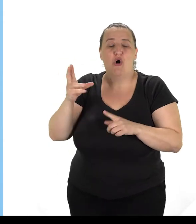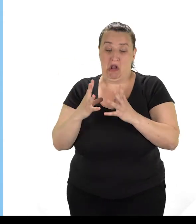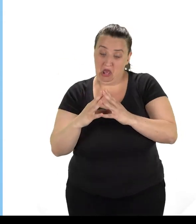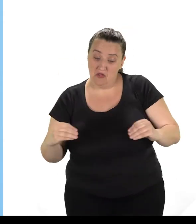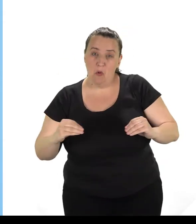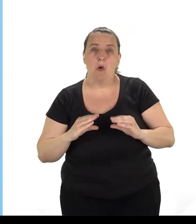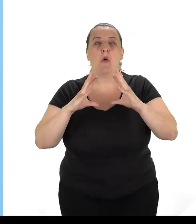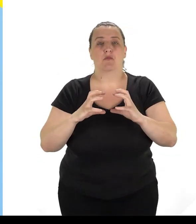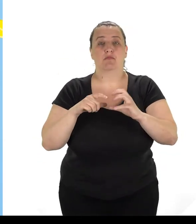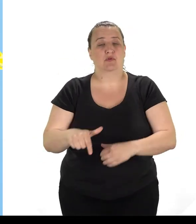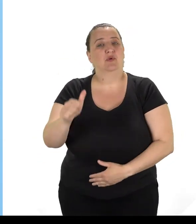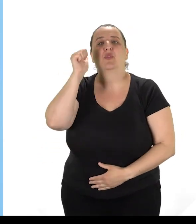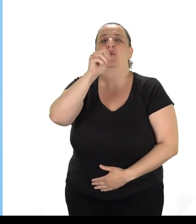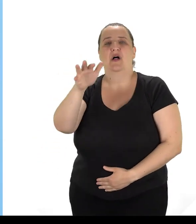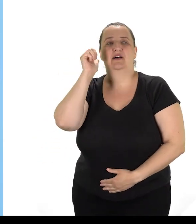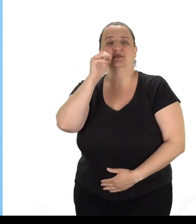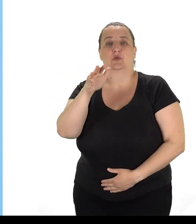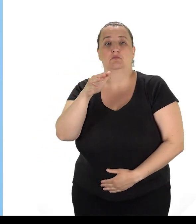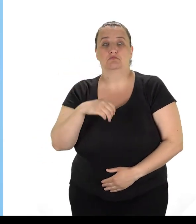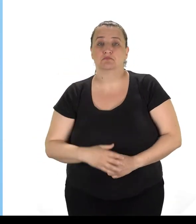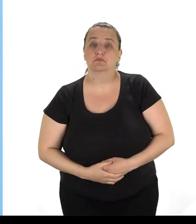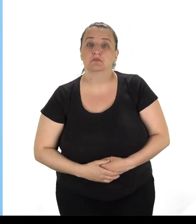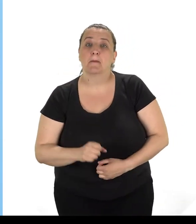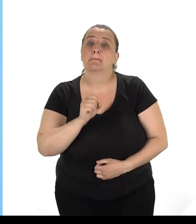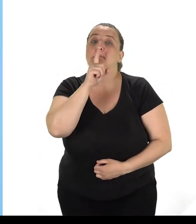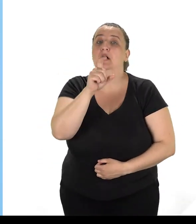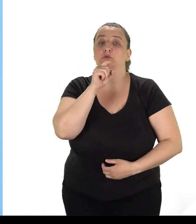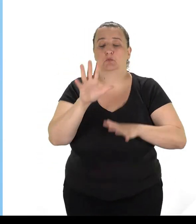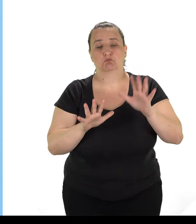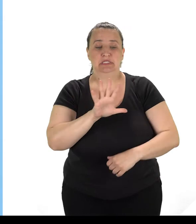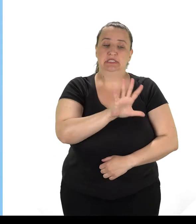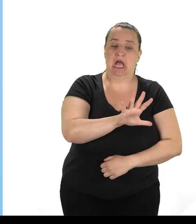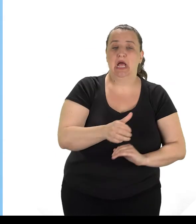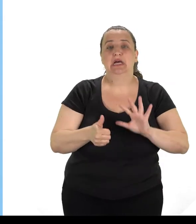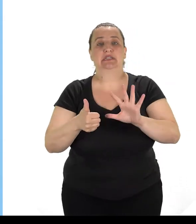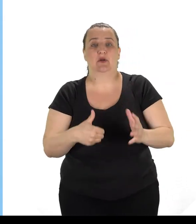selles, couleur jaune d'or, liquide ou grumeleuse, chaque jour.